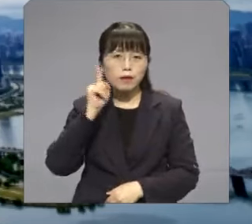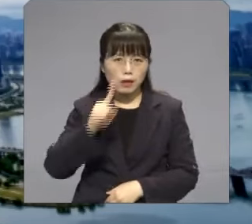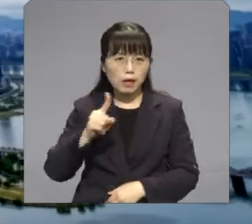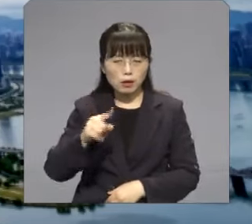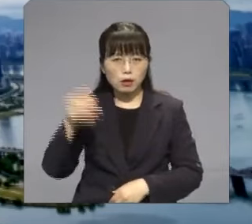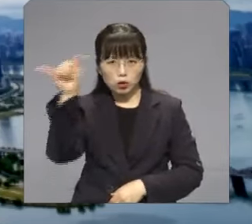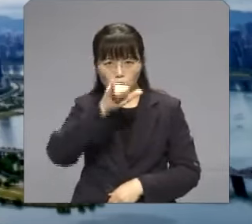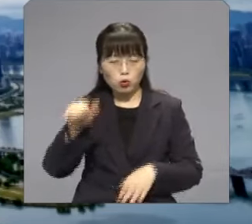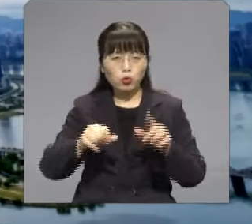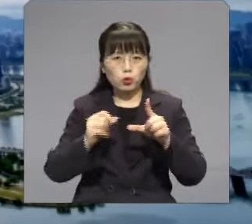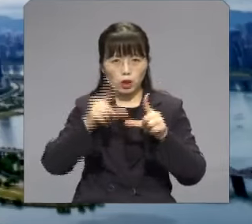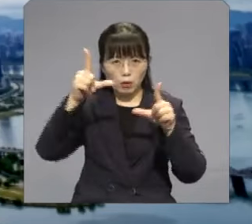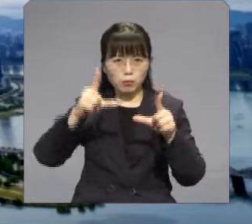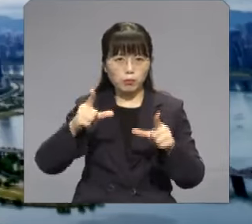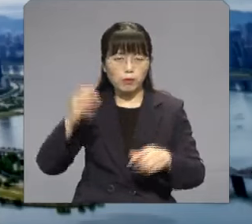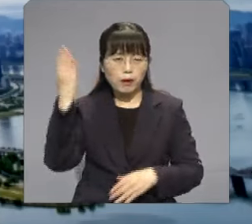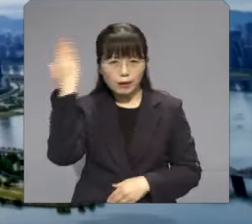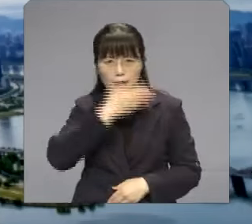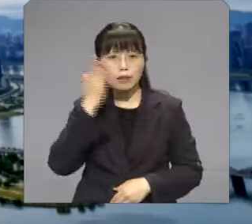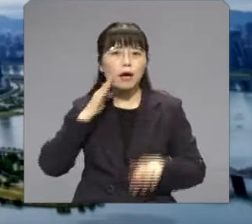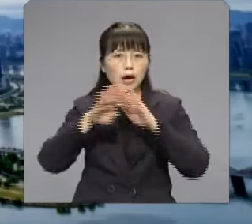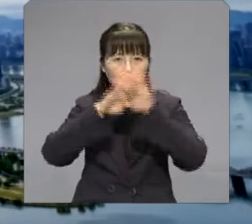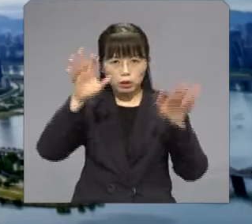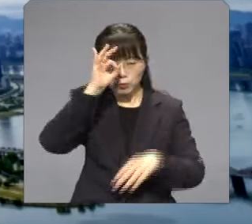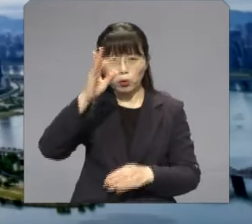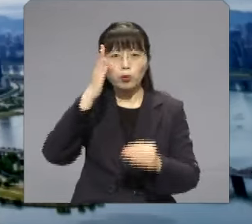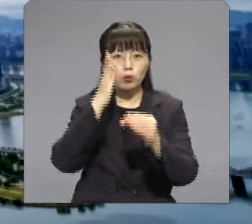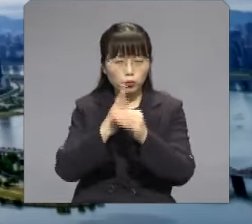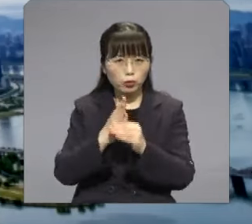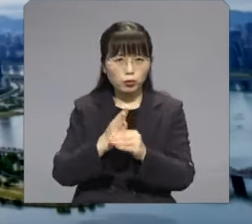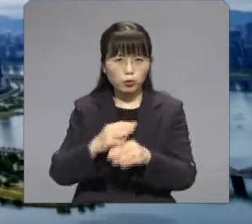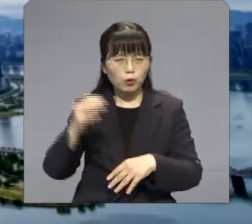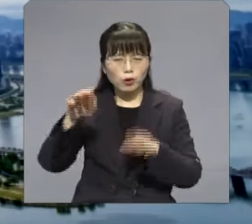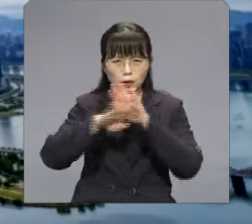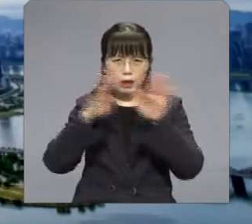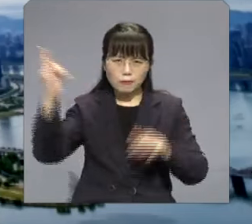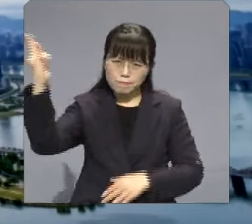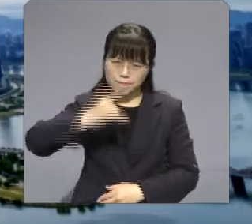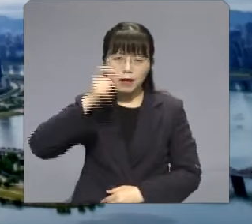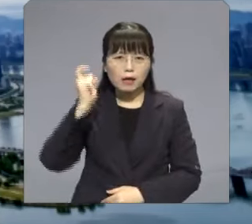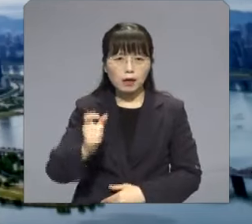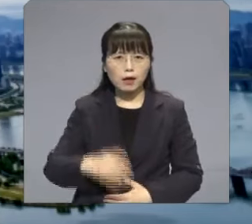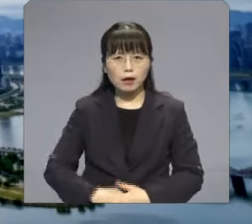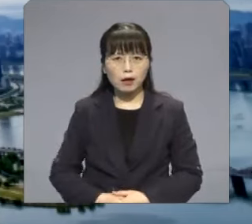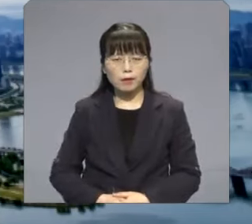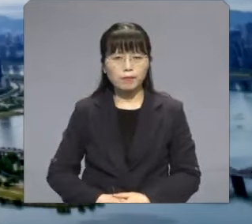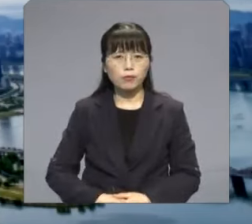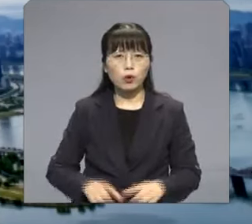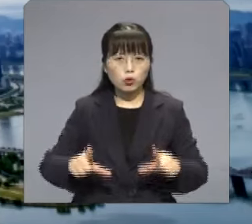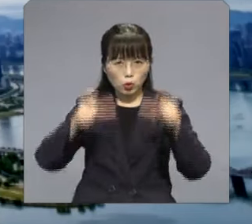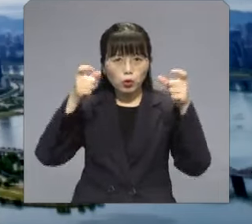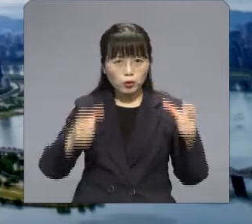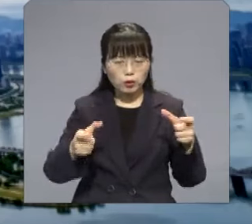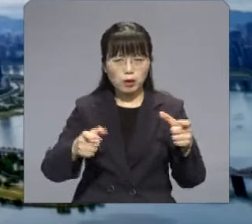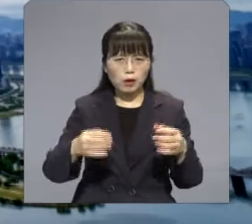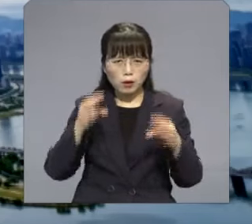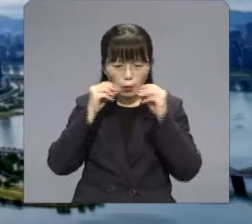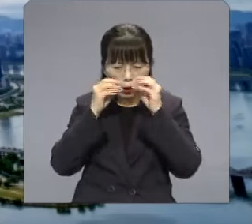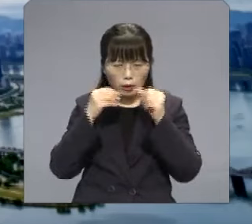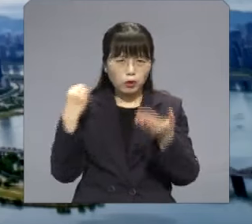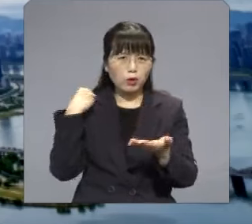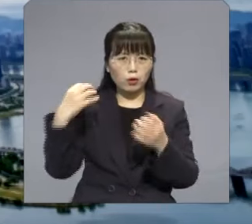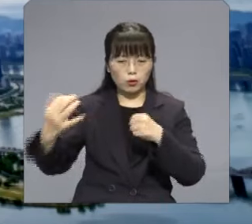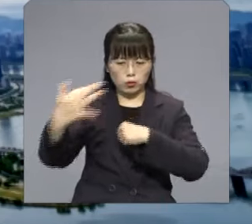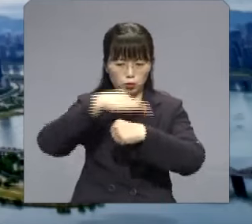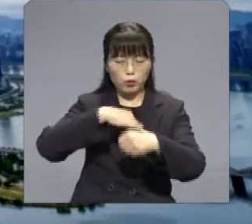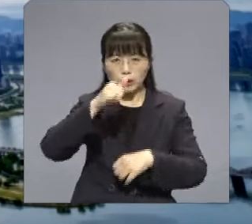전국 대부분 지역에서 맑은 하늘이 드러나는 가운데 낮동안 자외선이 강하겠습니다 한편 동쪽 지역은 황사가 유입될